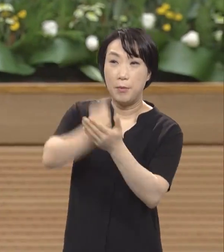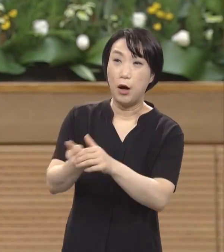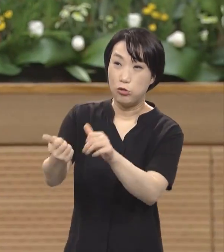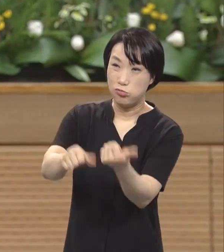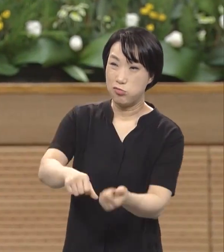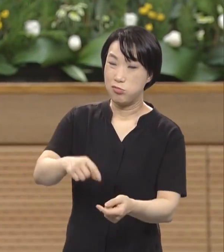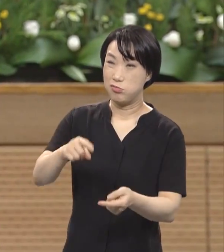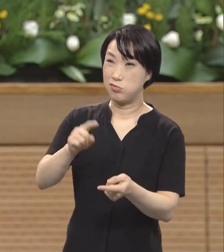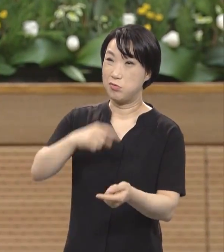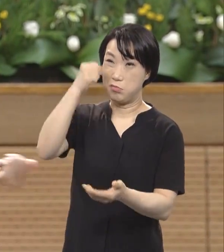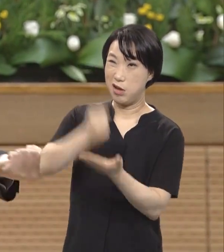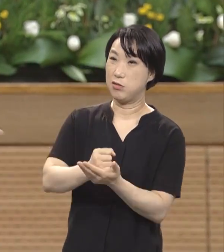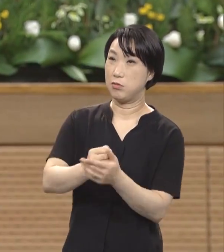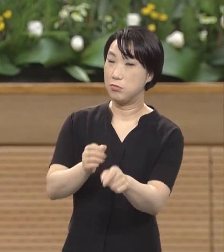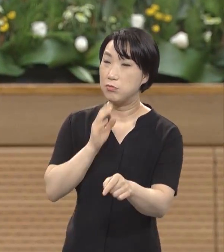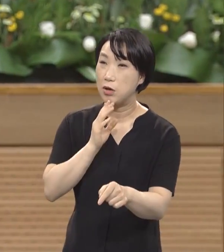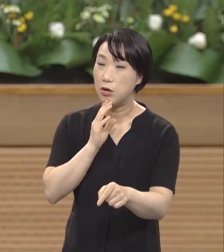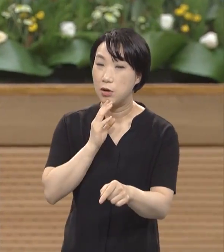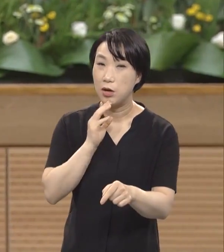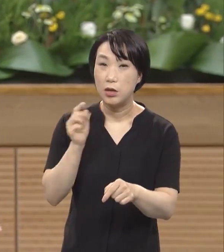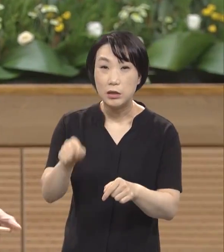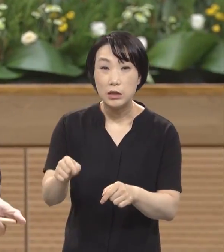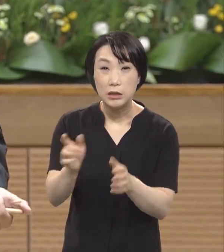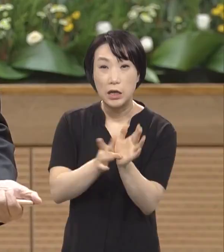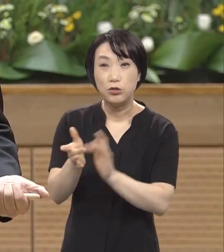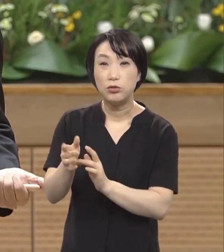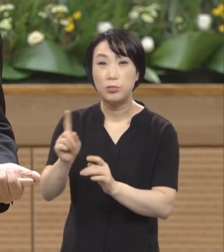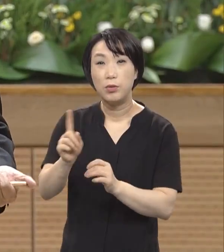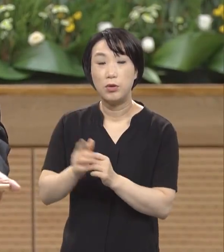그랬어요. 그리고 그 예수를